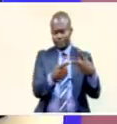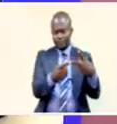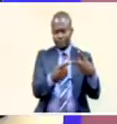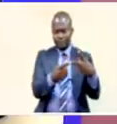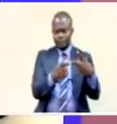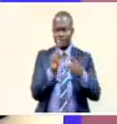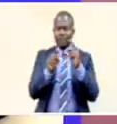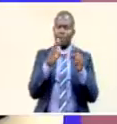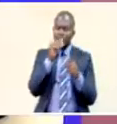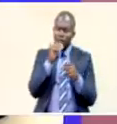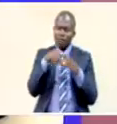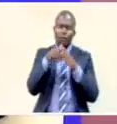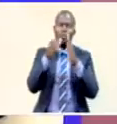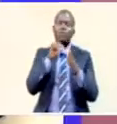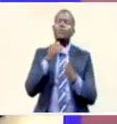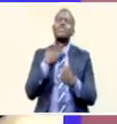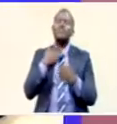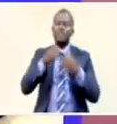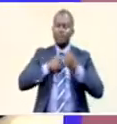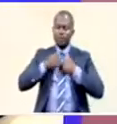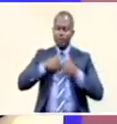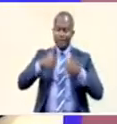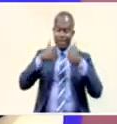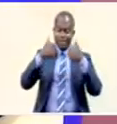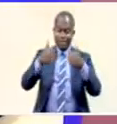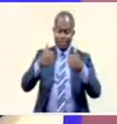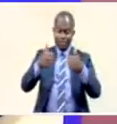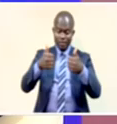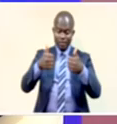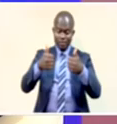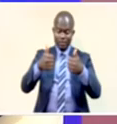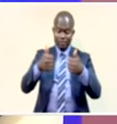babandi bavuga umuntu utifuriza u Rwanda ineza